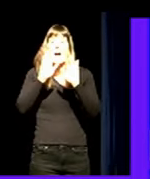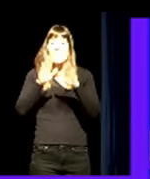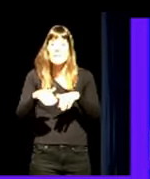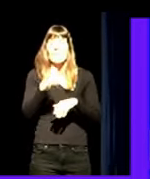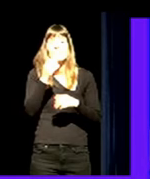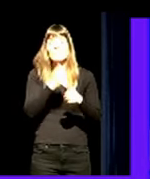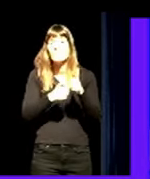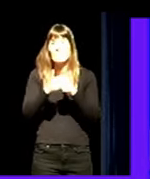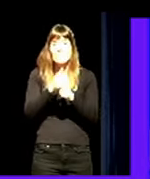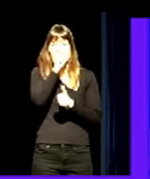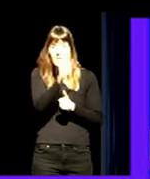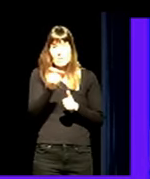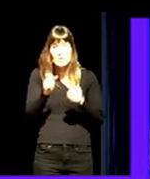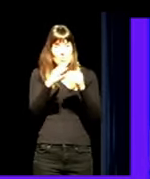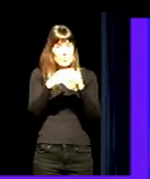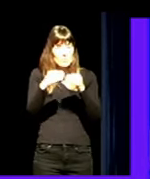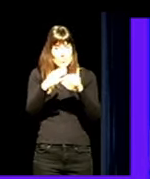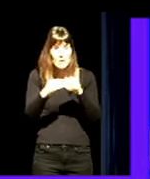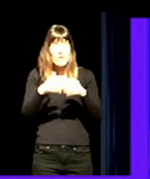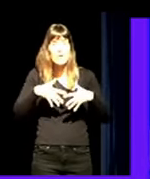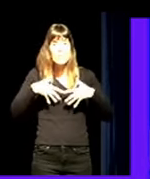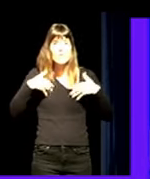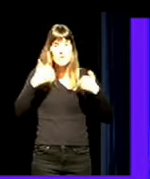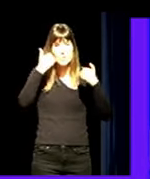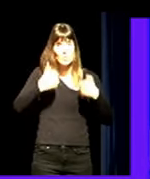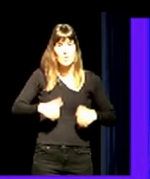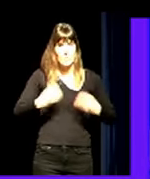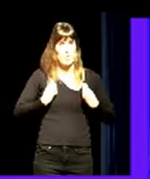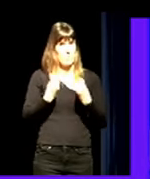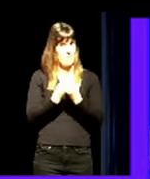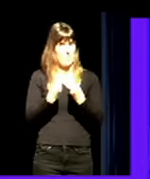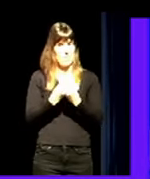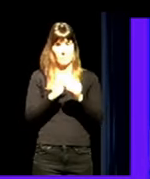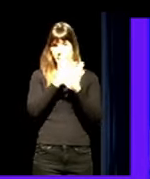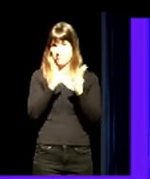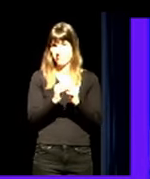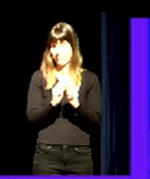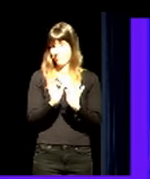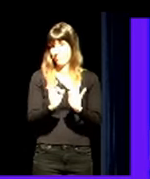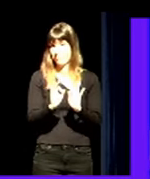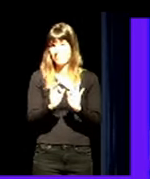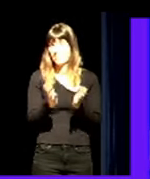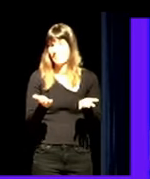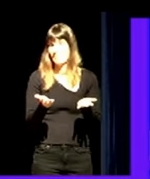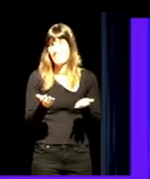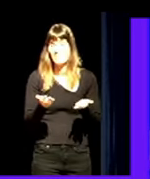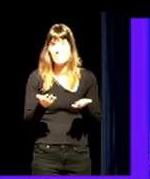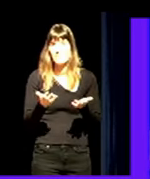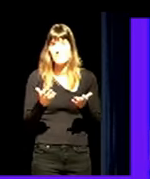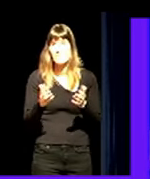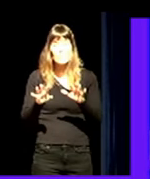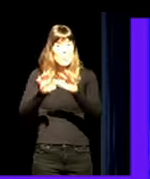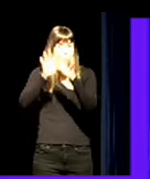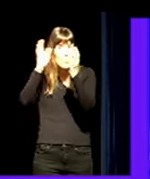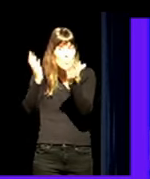emozioak, gorputzak, eta da bizikidetza. Bai? Eta horrein kontra, claro, gaude, ez da, mundu baten